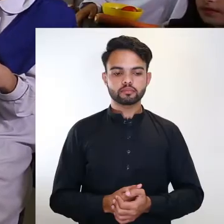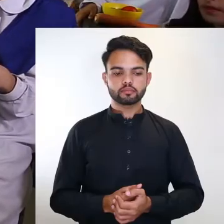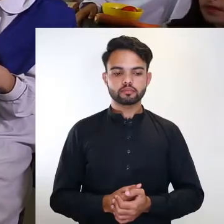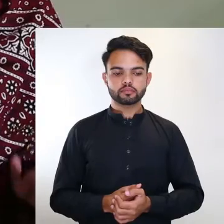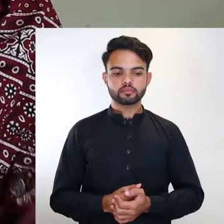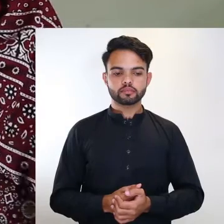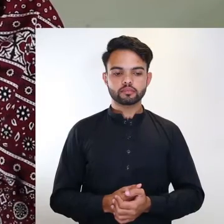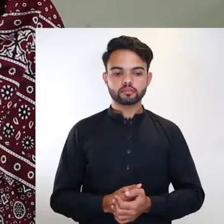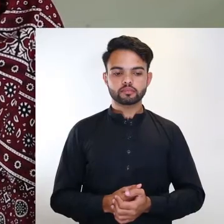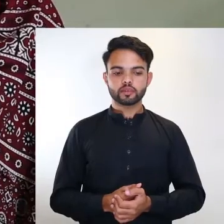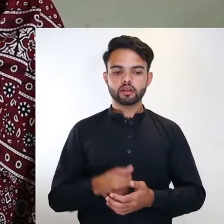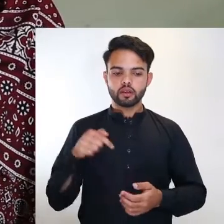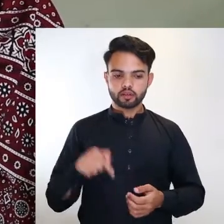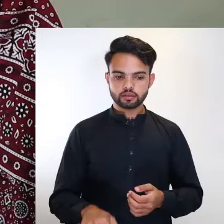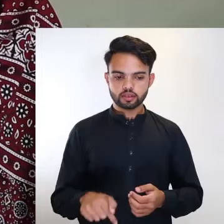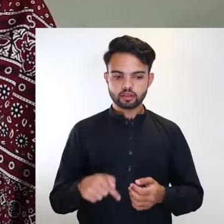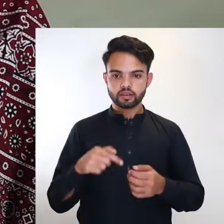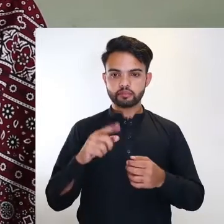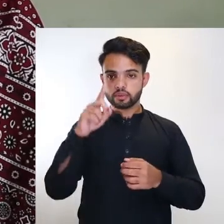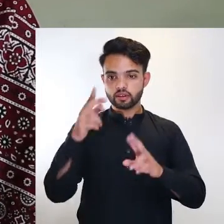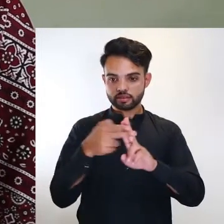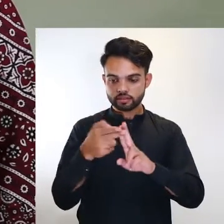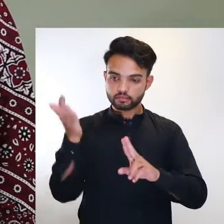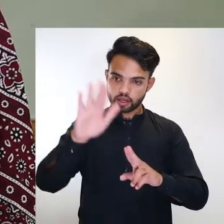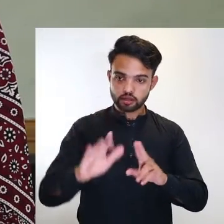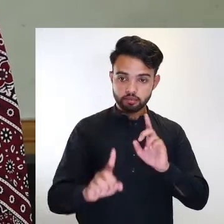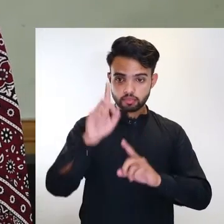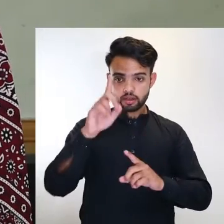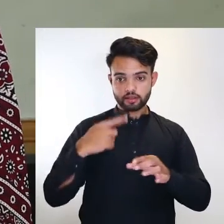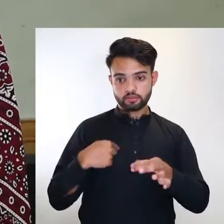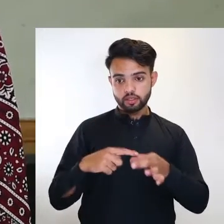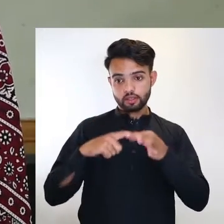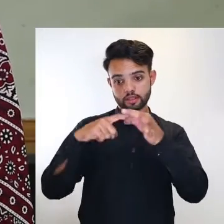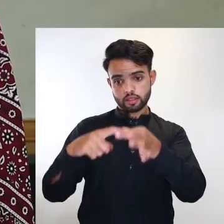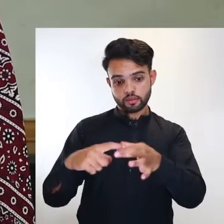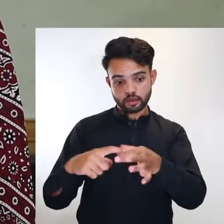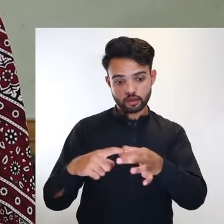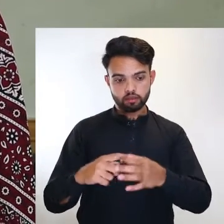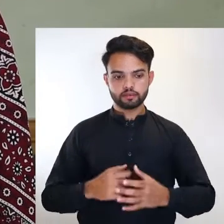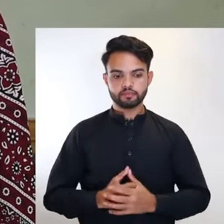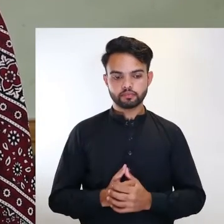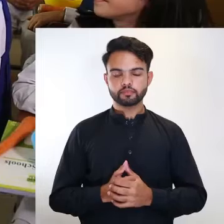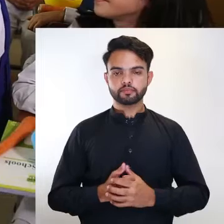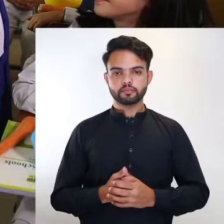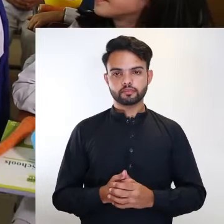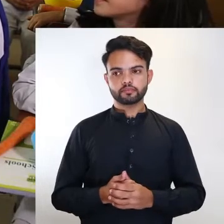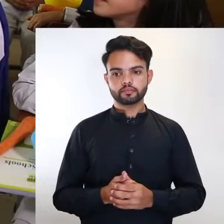हम एक्टिविटी तो बाद में करेंगे, लेकिन इससे पहले मैं आप लोगों को 2-3 बातें बताना चाहती हूँ जो कि बहुत अहम हैं, ठीक